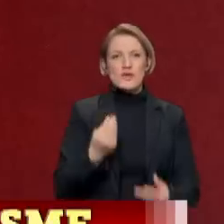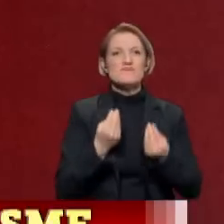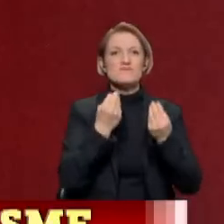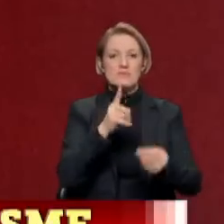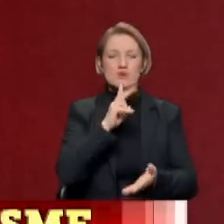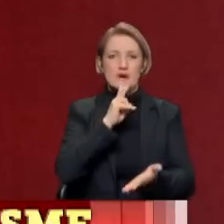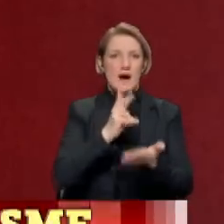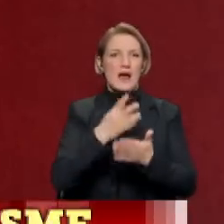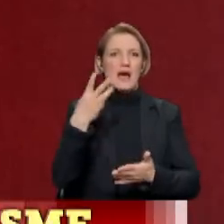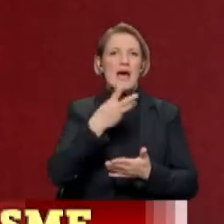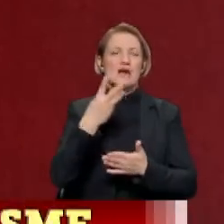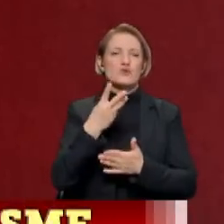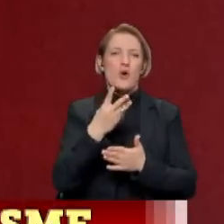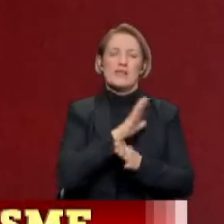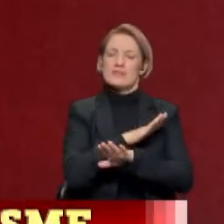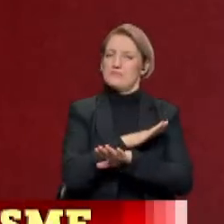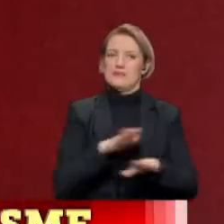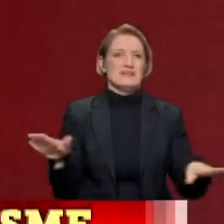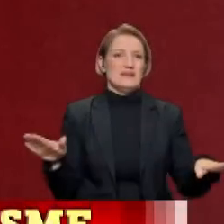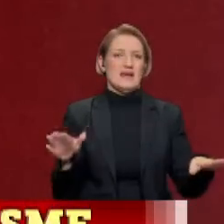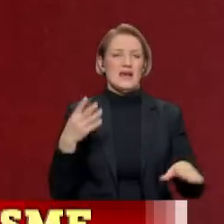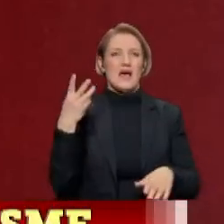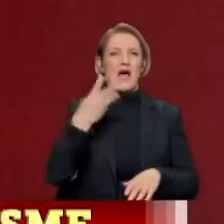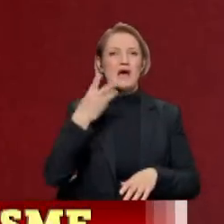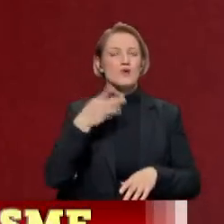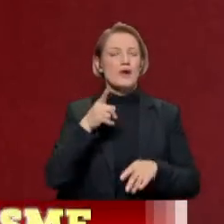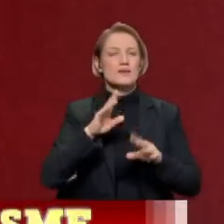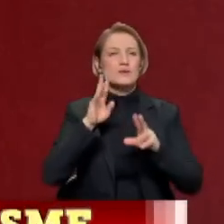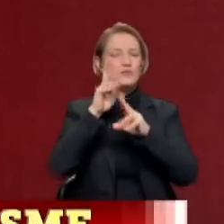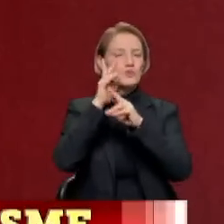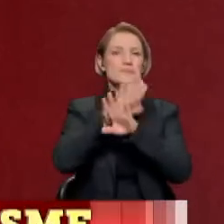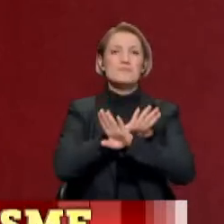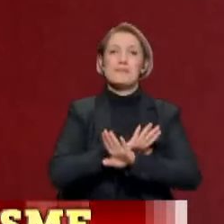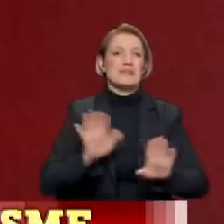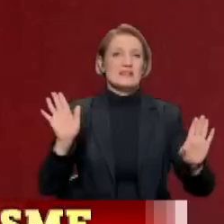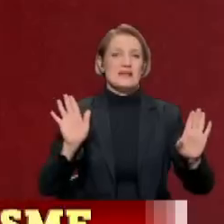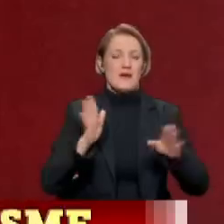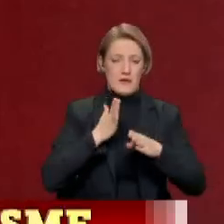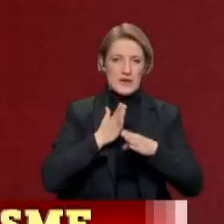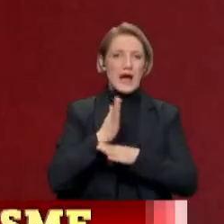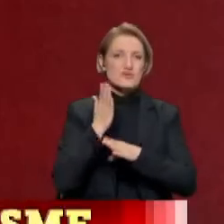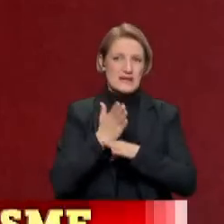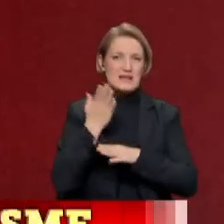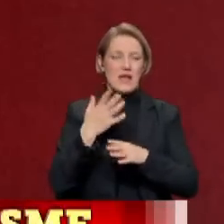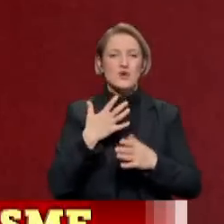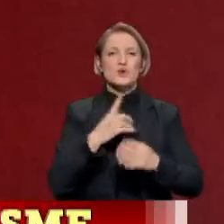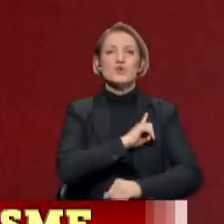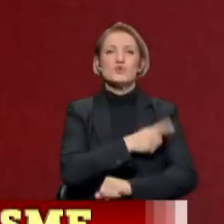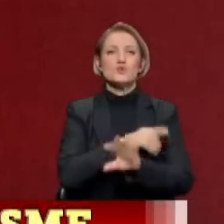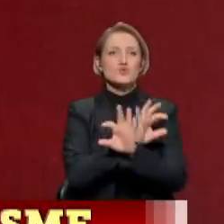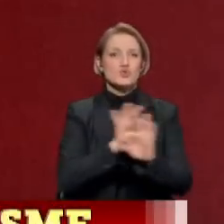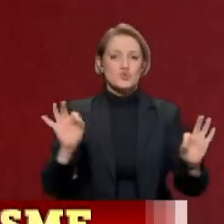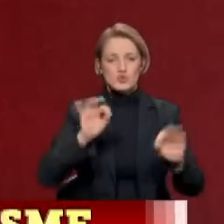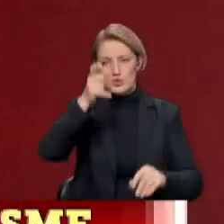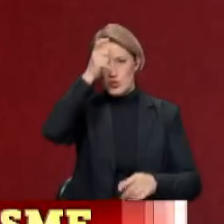bu kararla Erdoğan efsanesi bitti. Erdoğan'ın efsunu bozuldu, büyüsü bozuldu ve gerçekten güçsüz ve bundan